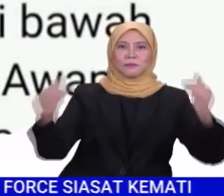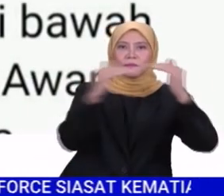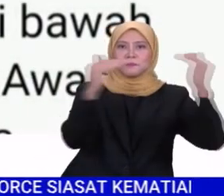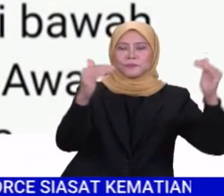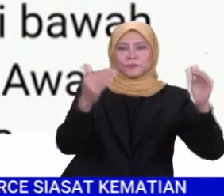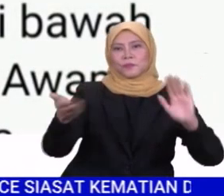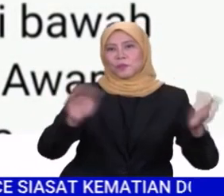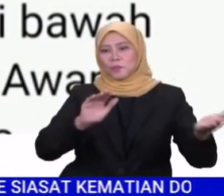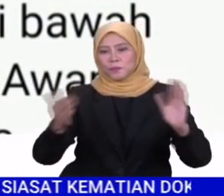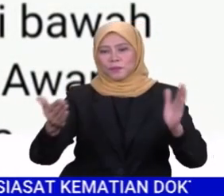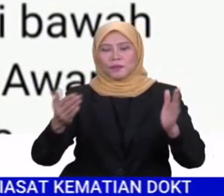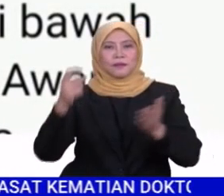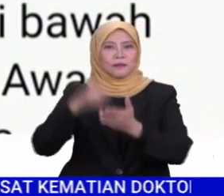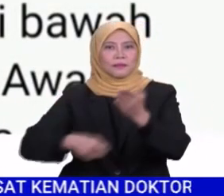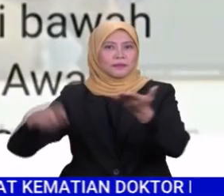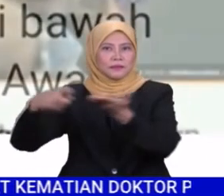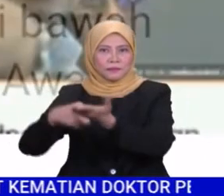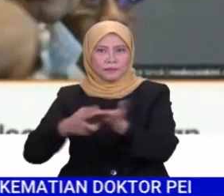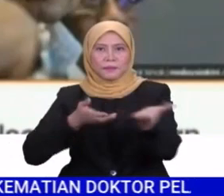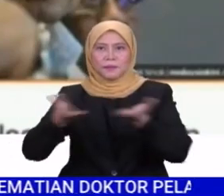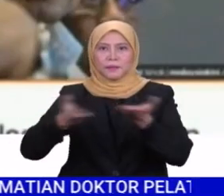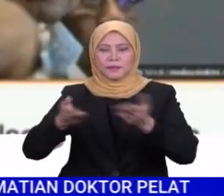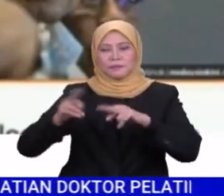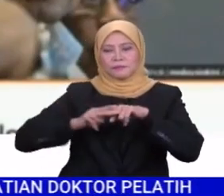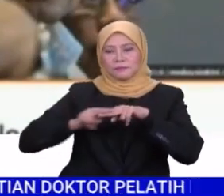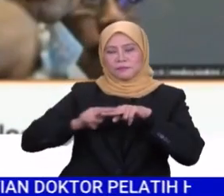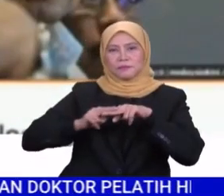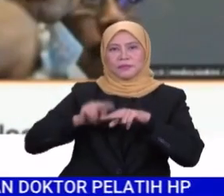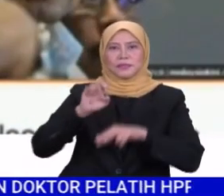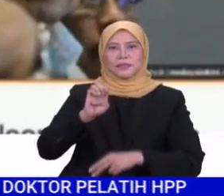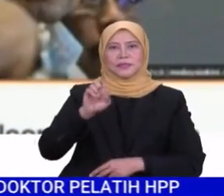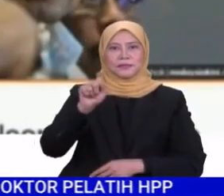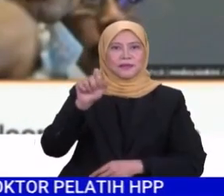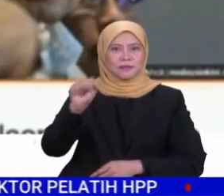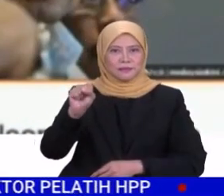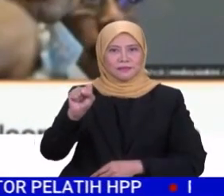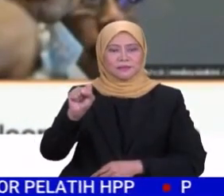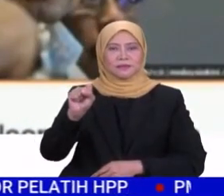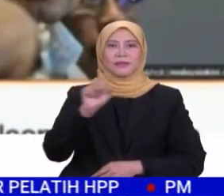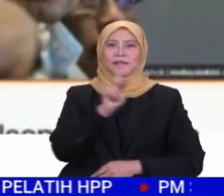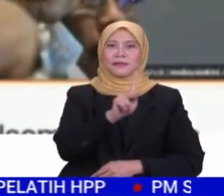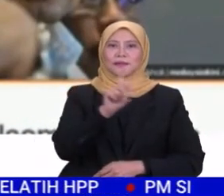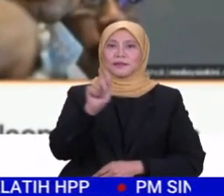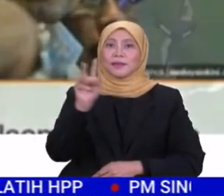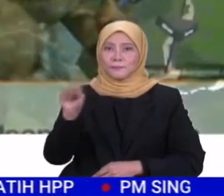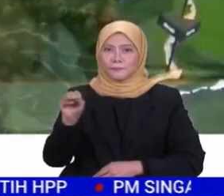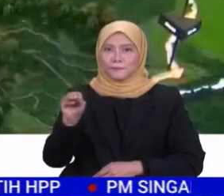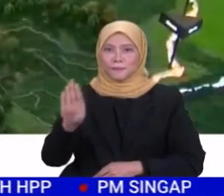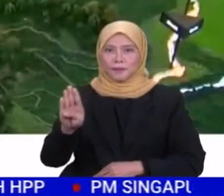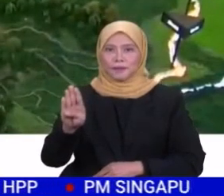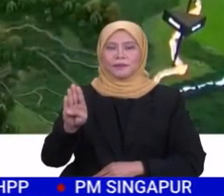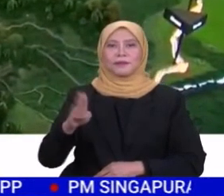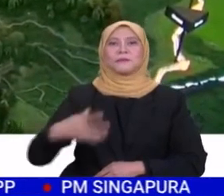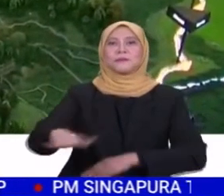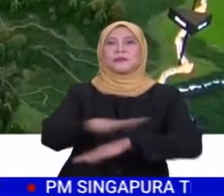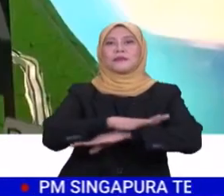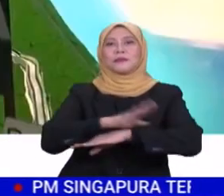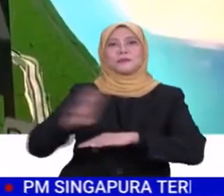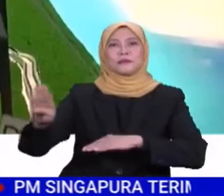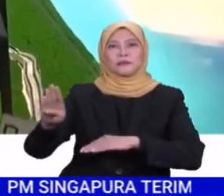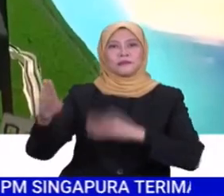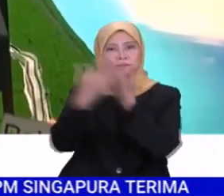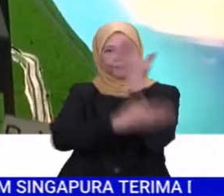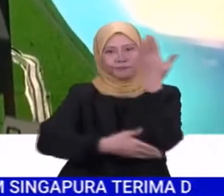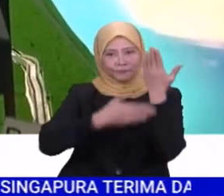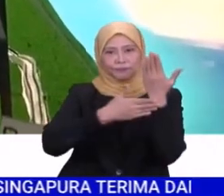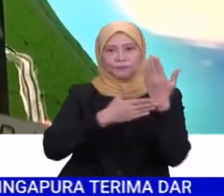berbanding kadar tambang yang dikenakan oleh Perkhidmatan Tren Elektrik TETS Kereta Api Tanah Melayu Berhad KTMB di Pantai Barat